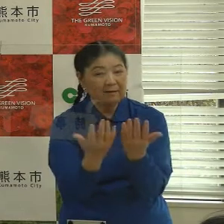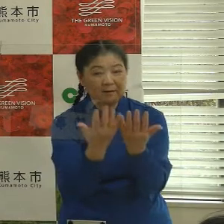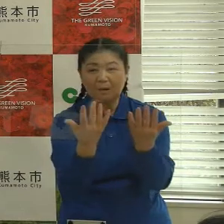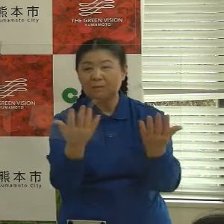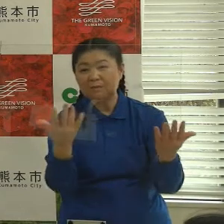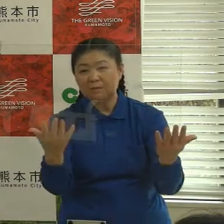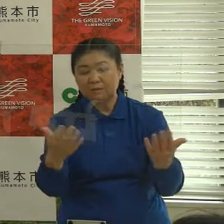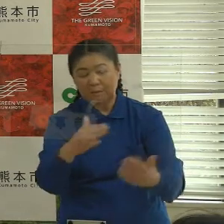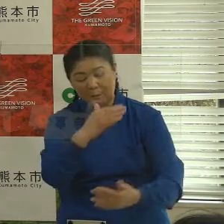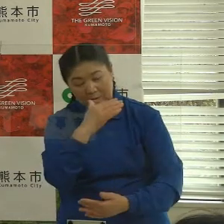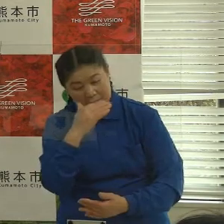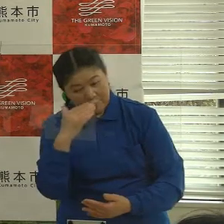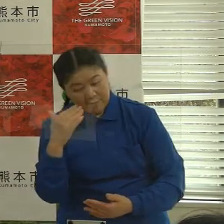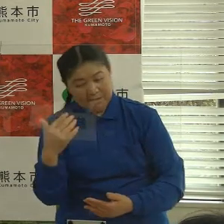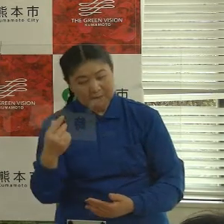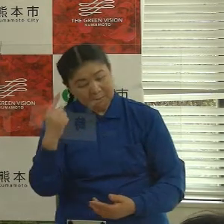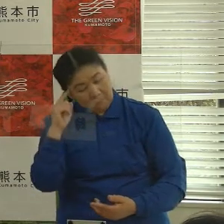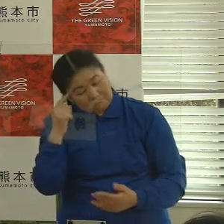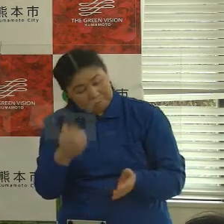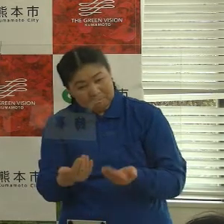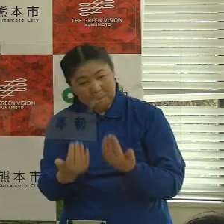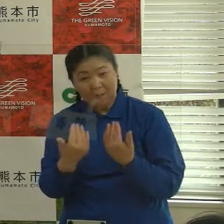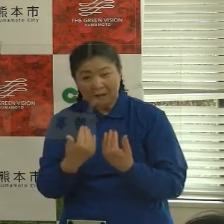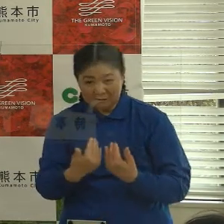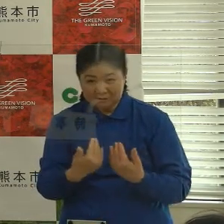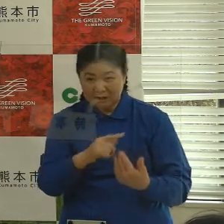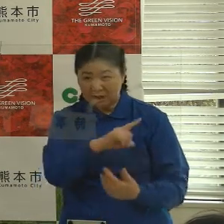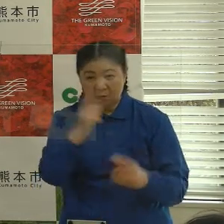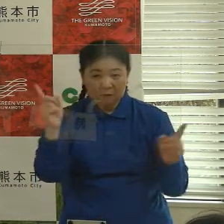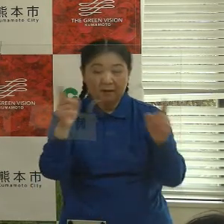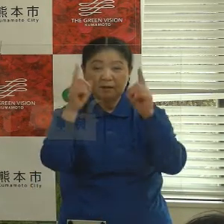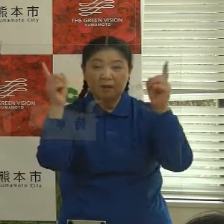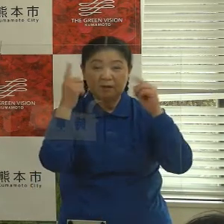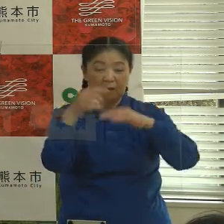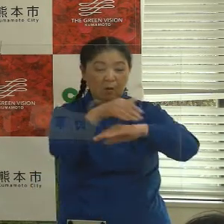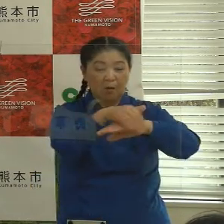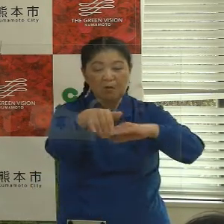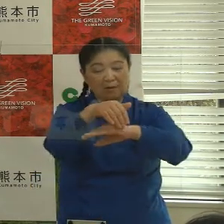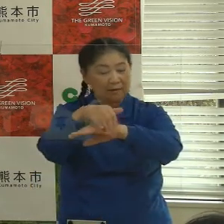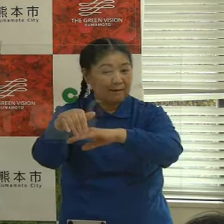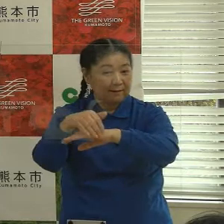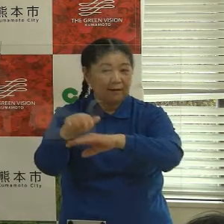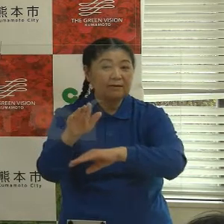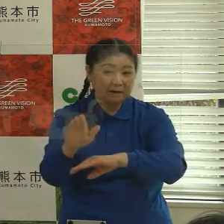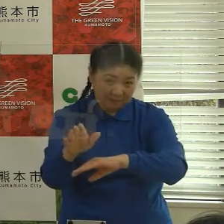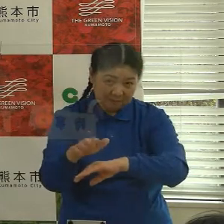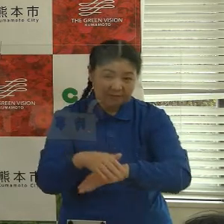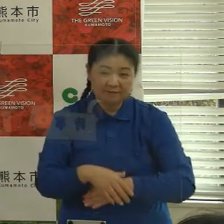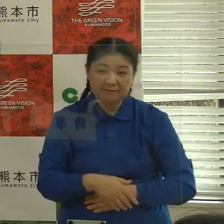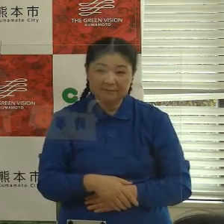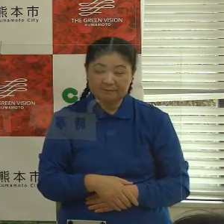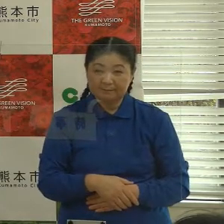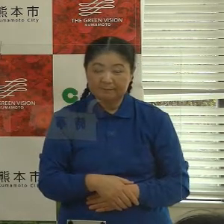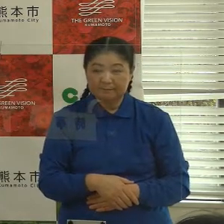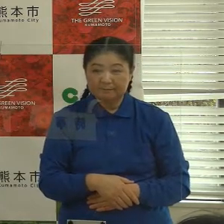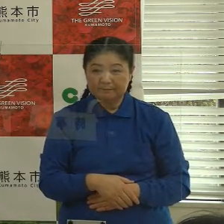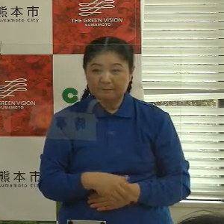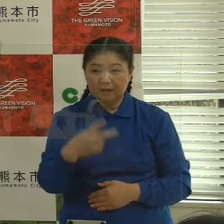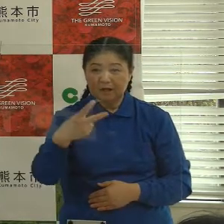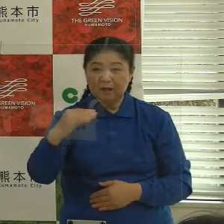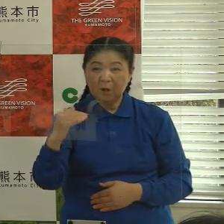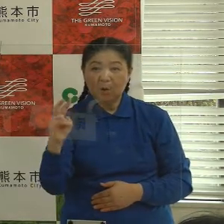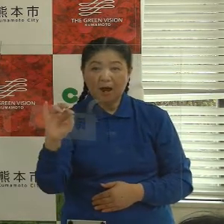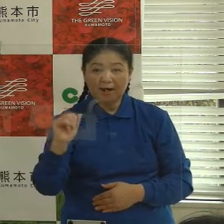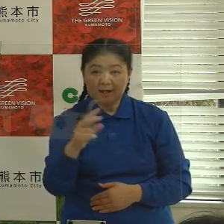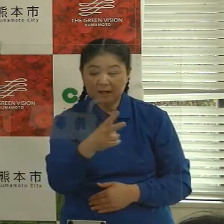の素晴らしさを感じていただけるさまざまなイベントを予定をしております。ニコライ・